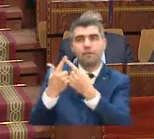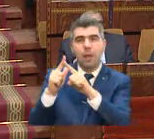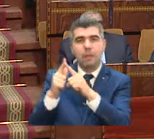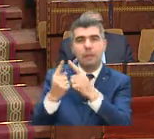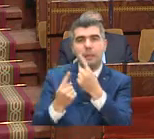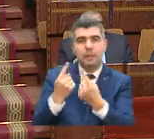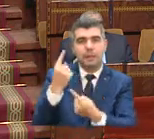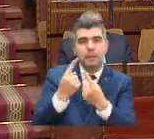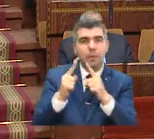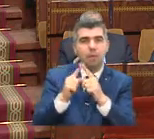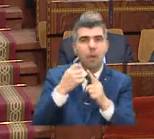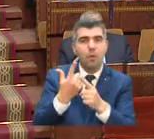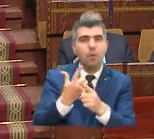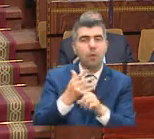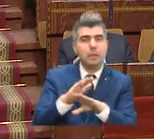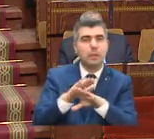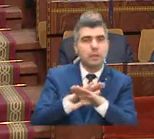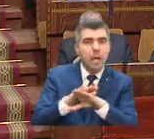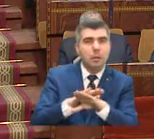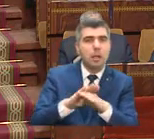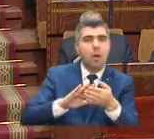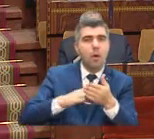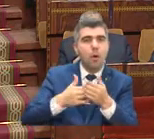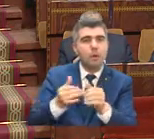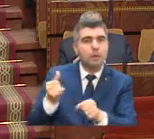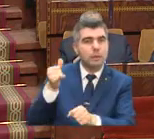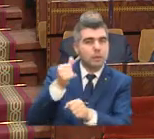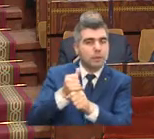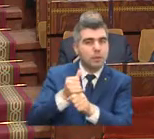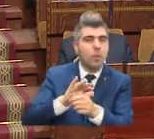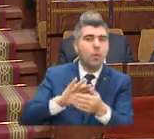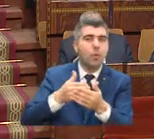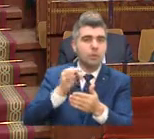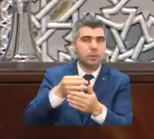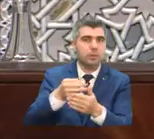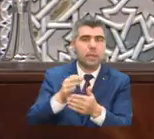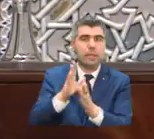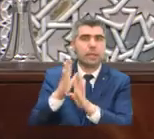يديروا السطو على السياسه وعلى المناصب العليا والدنيا. شكرا السيد الوزير.